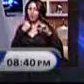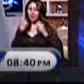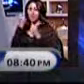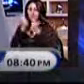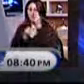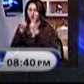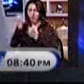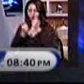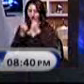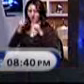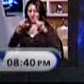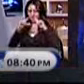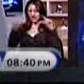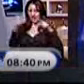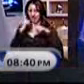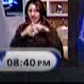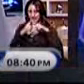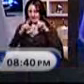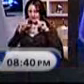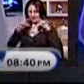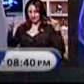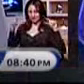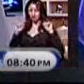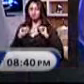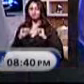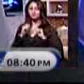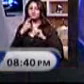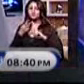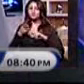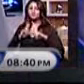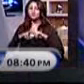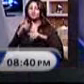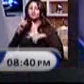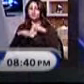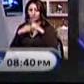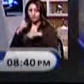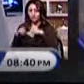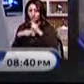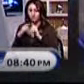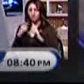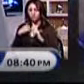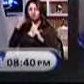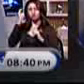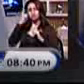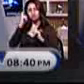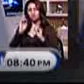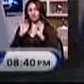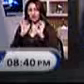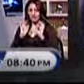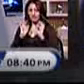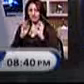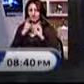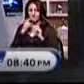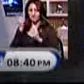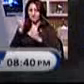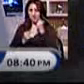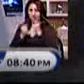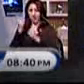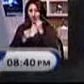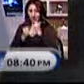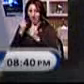المعدنية، وهو اللي بيعمل الطرق وهو اللي بيعمل اشارات الطرق وكل شيء. فلقيت نفسي اذا عالم مغري